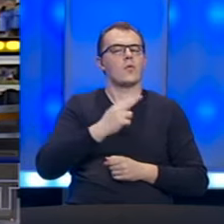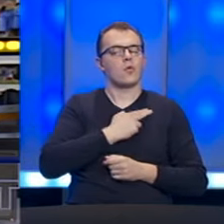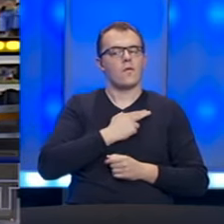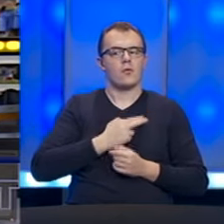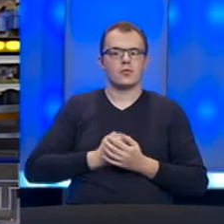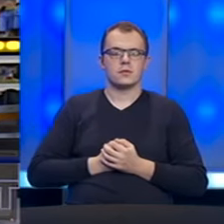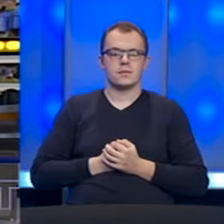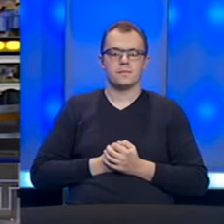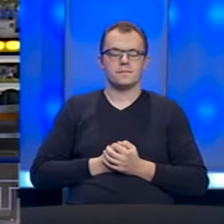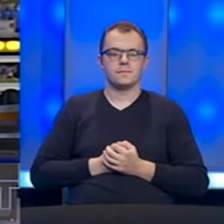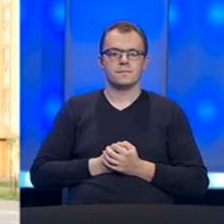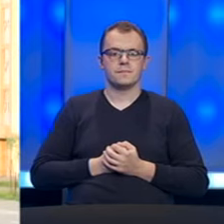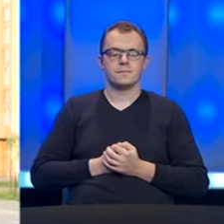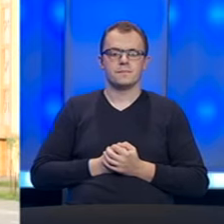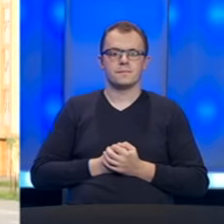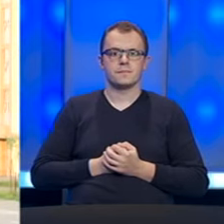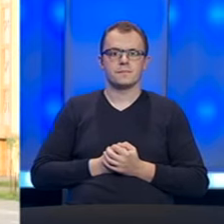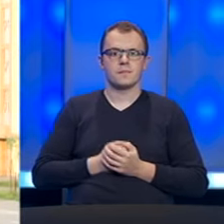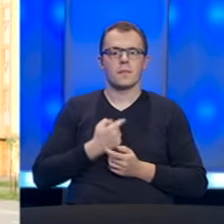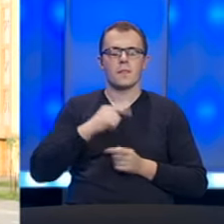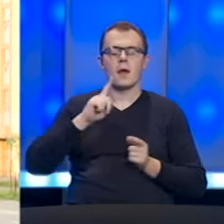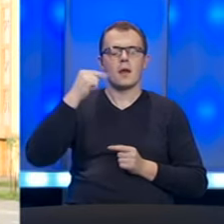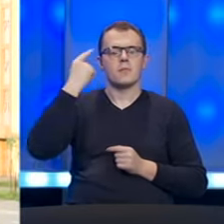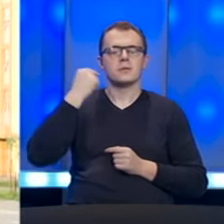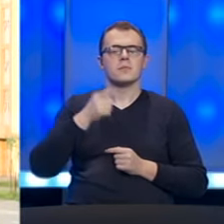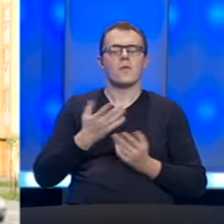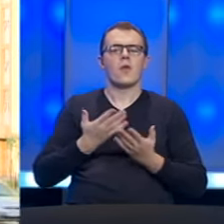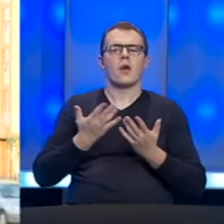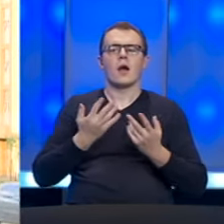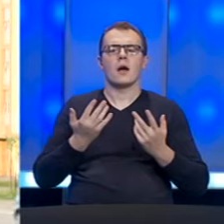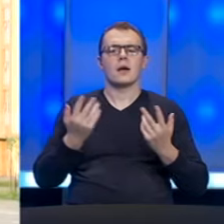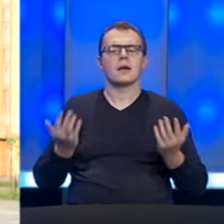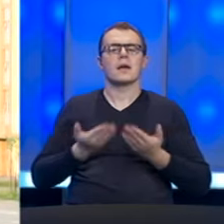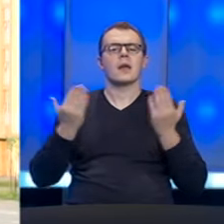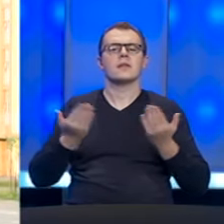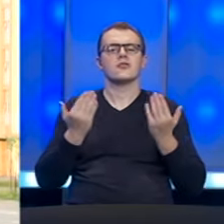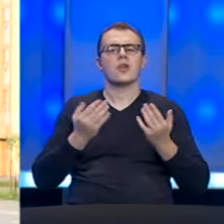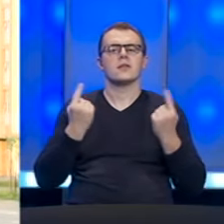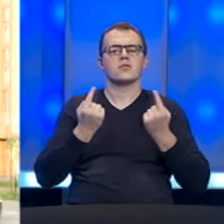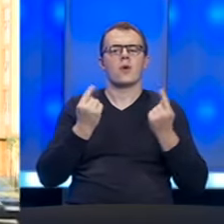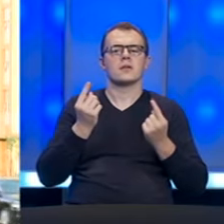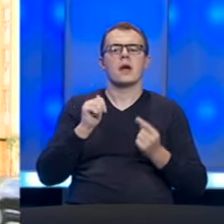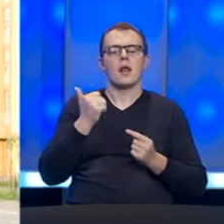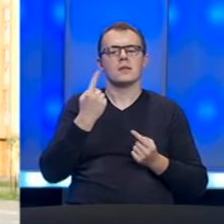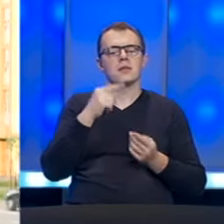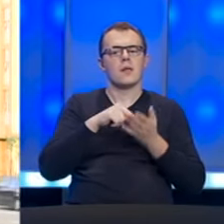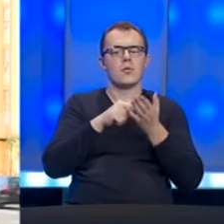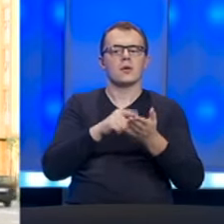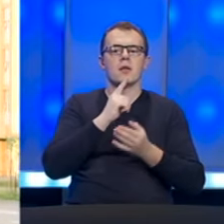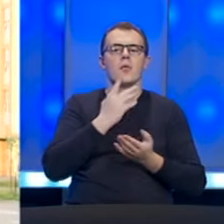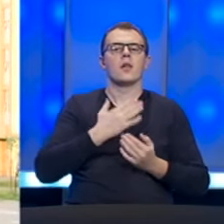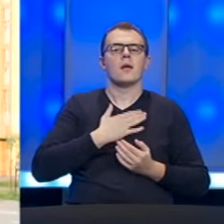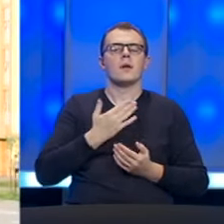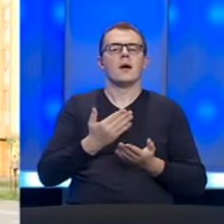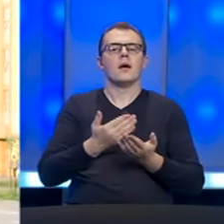neodgovornost. Ja ne smatram da je ovo neka kritična situacija, ali svakako jeste jedan pokazatelj koji nam daje